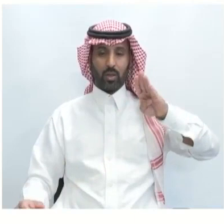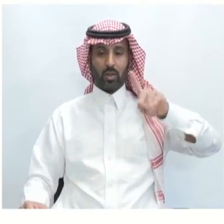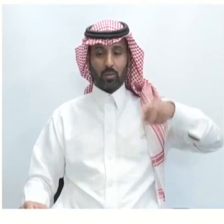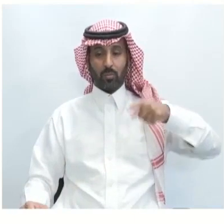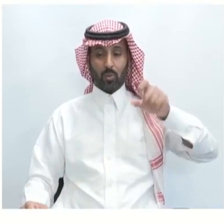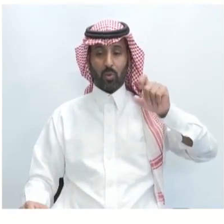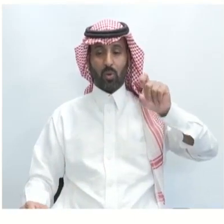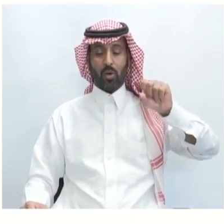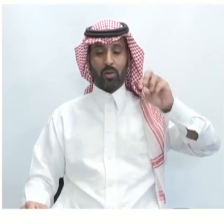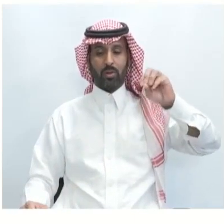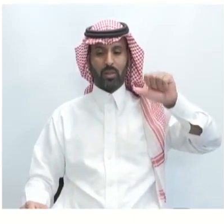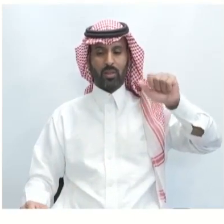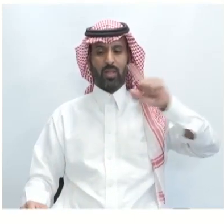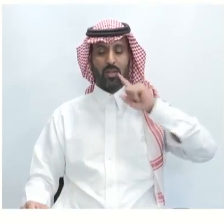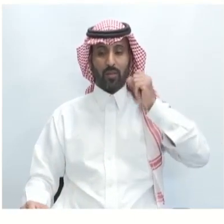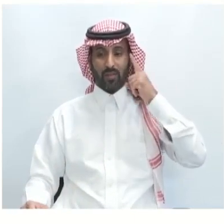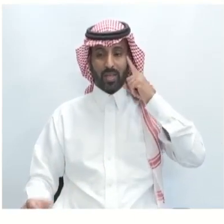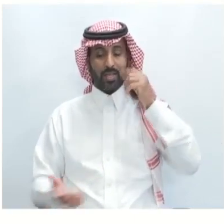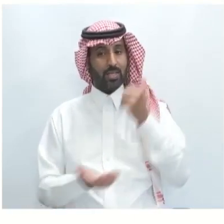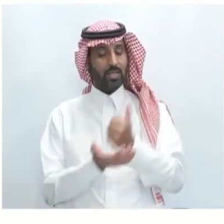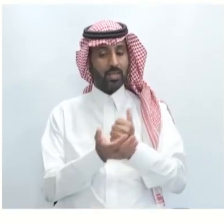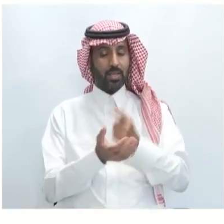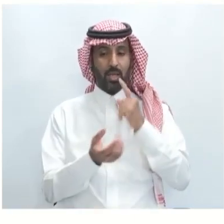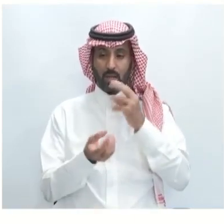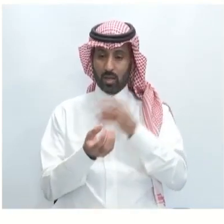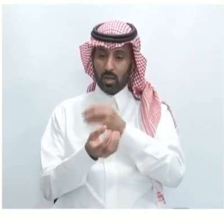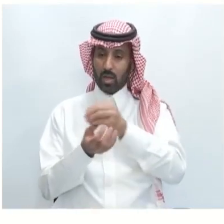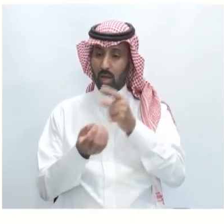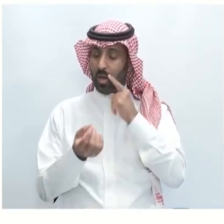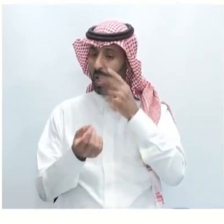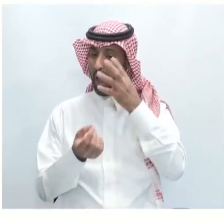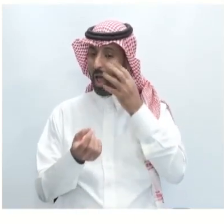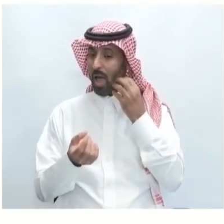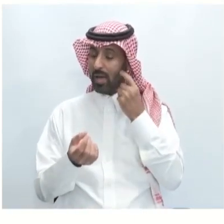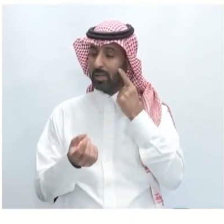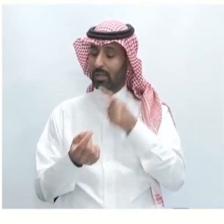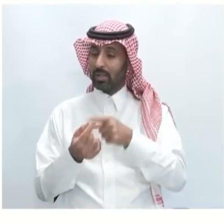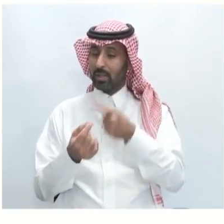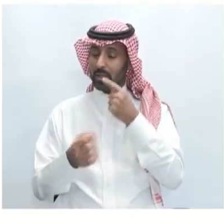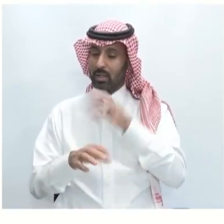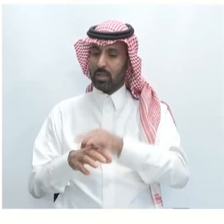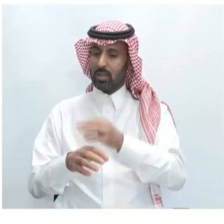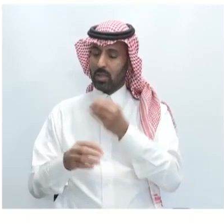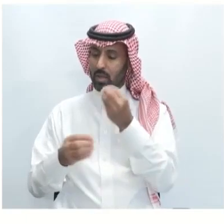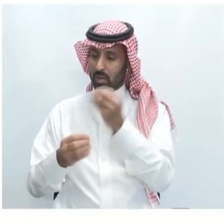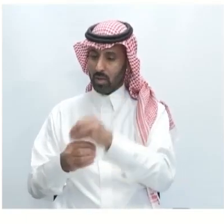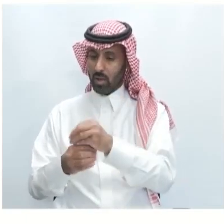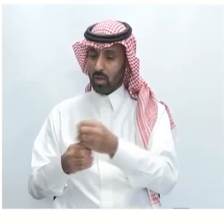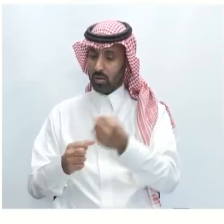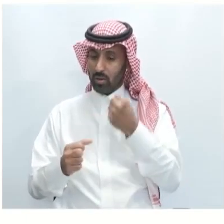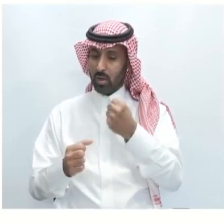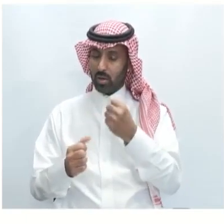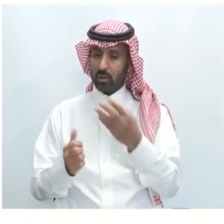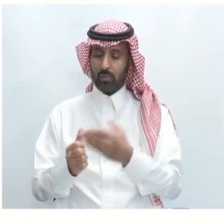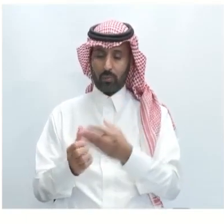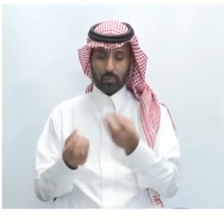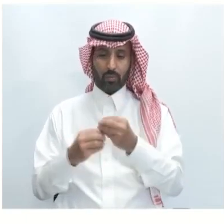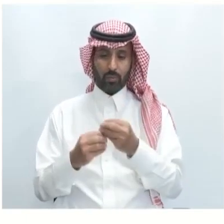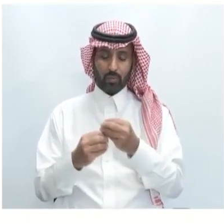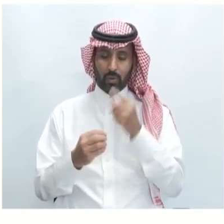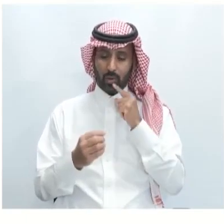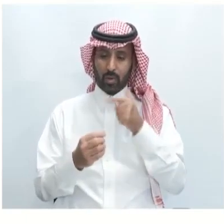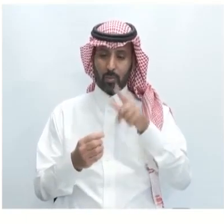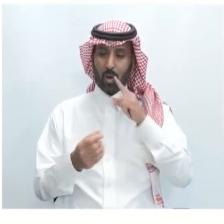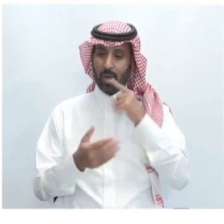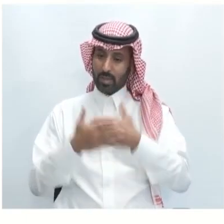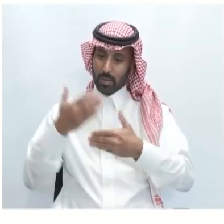فكرته الرئيسه تزود الكربوهيدرات المخلوقات الحيه بالطاقه واحد والمواد